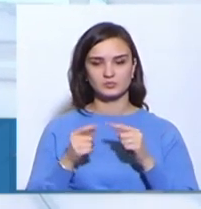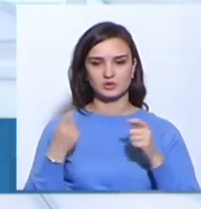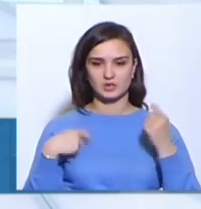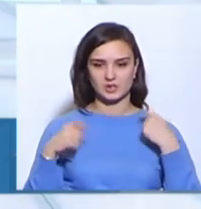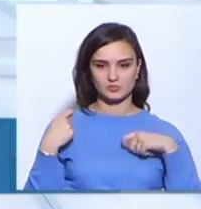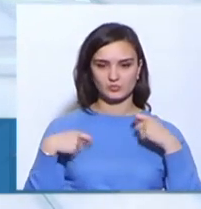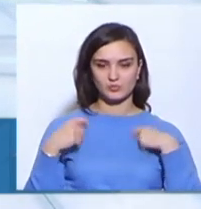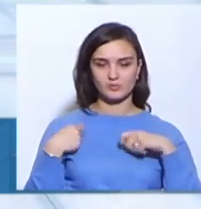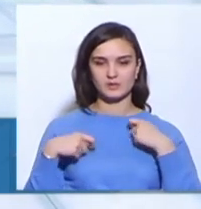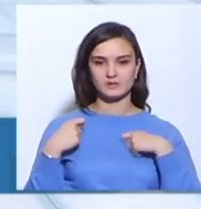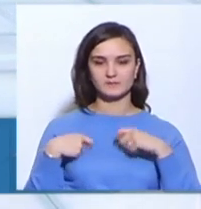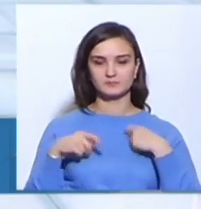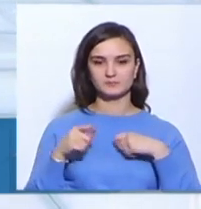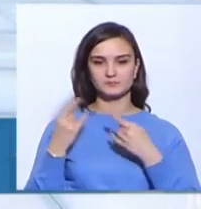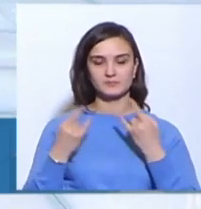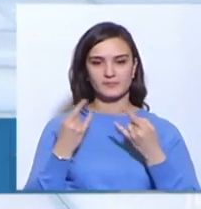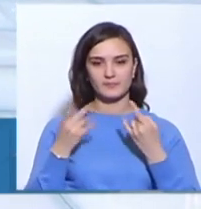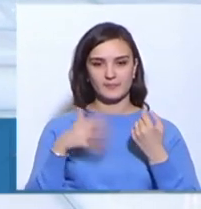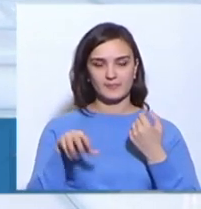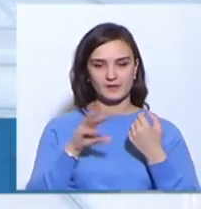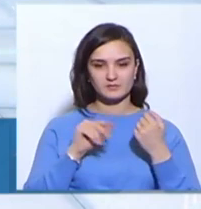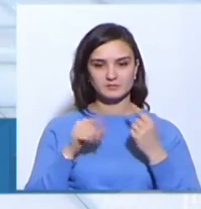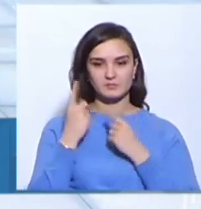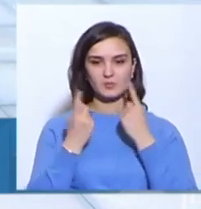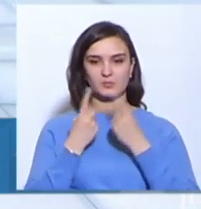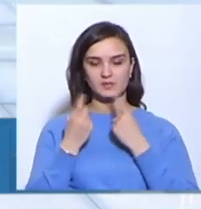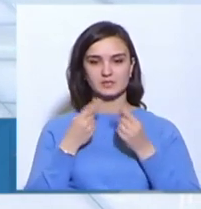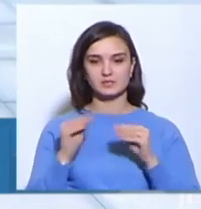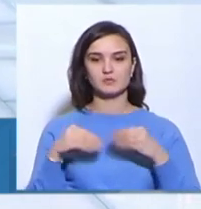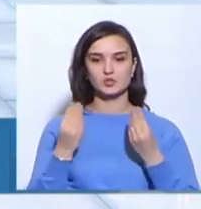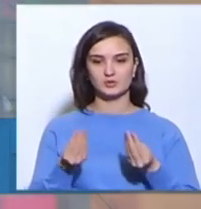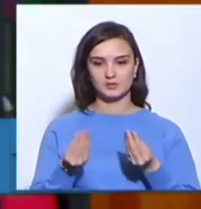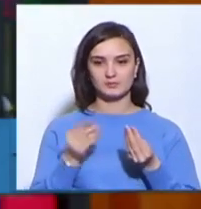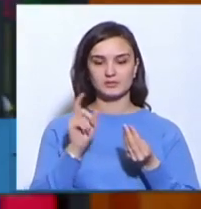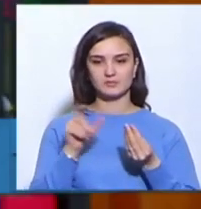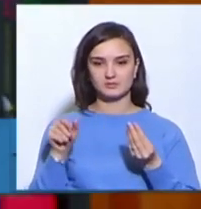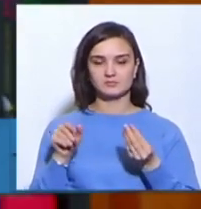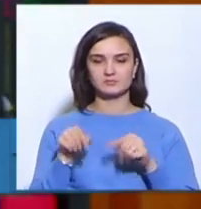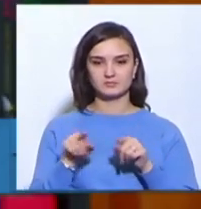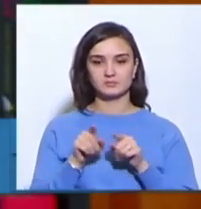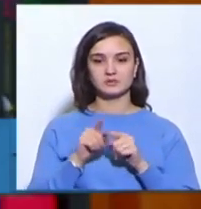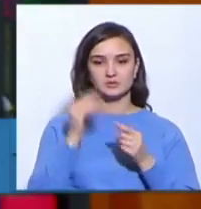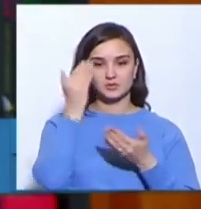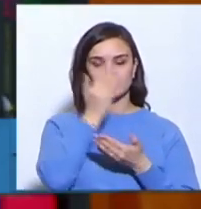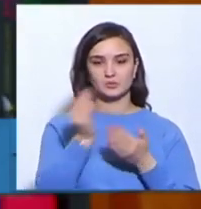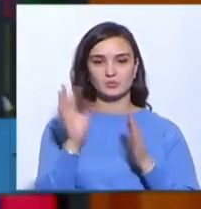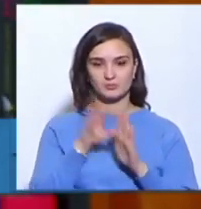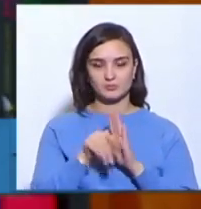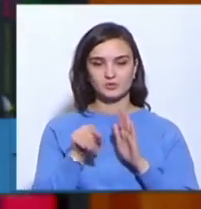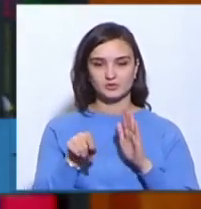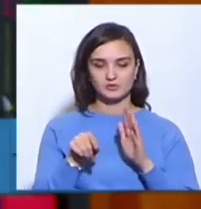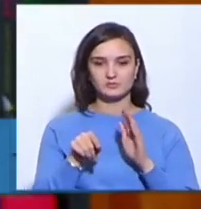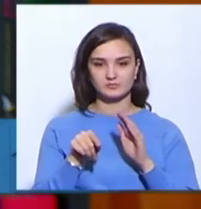ჩართულობას, ტელევიზიებიდან აი ამ ინფორმაციის მიწოდებას ადამიანებს, ასევე ფართო საზოგადოებაში